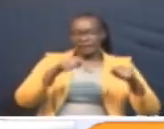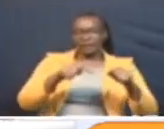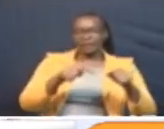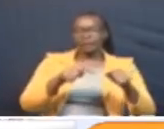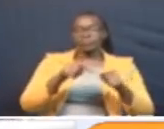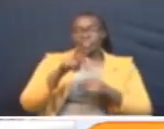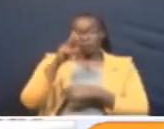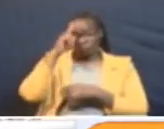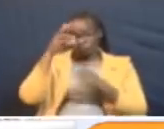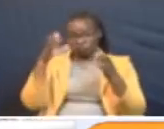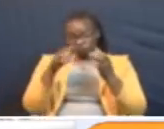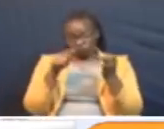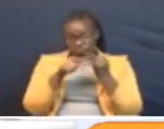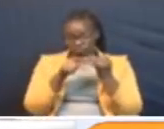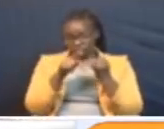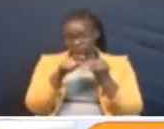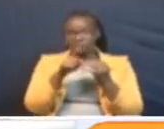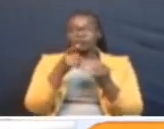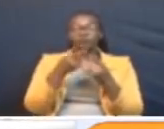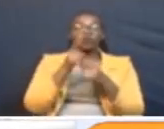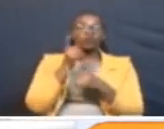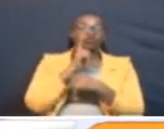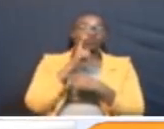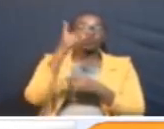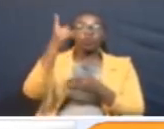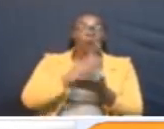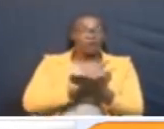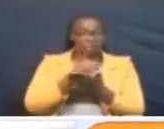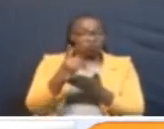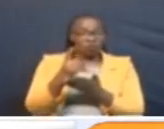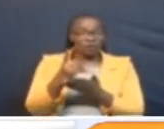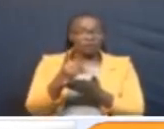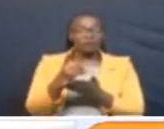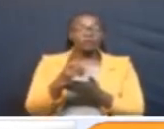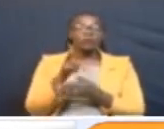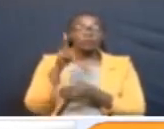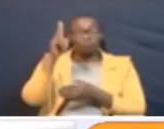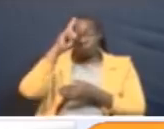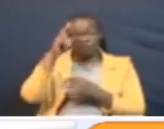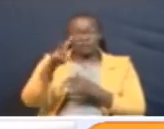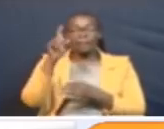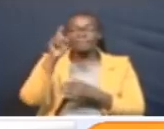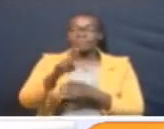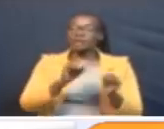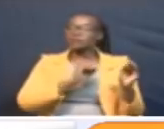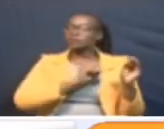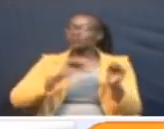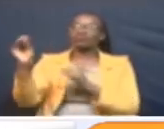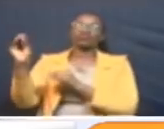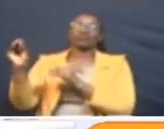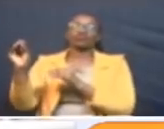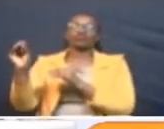kuwa kuanzia kesho wiki moja hawa maaskari watakuwa wametolewa hii area yote, wamekuwa transferred.